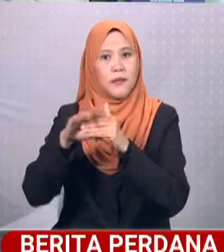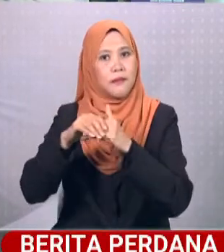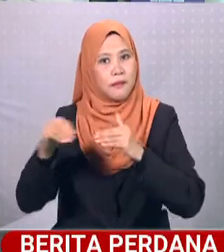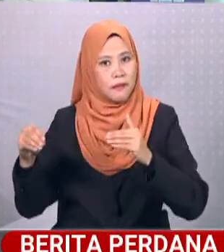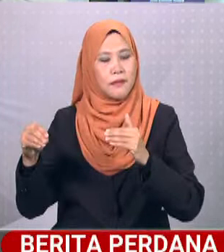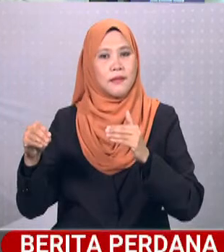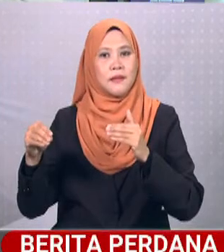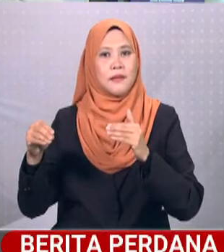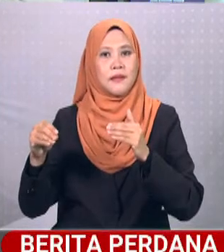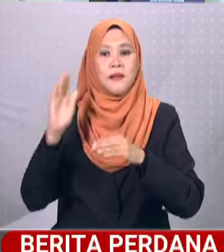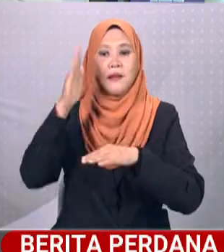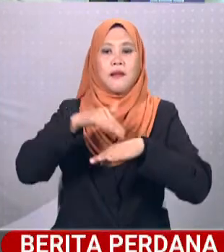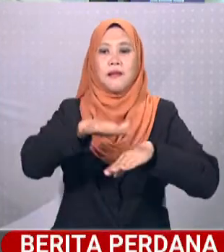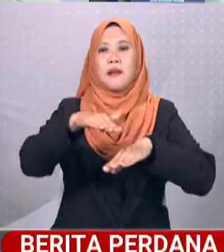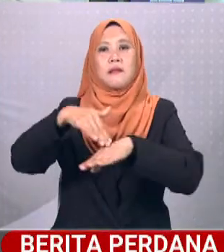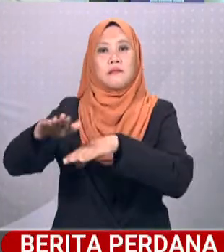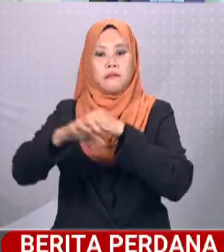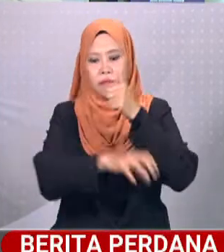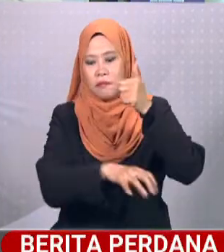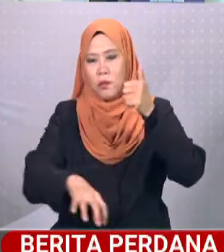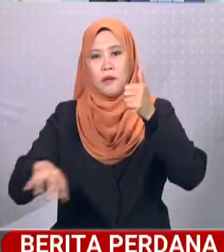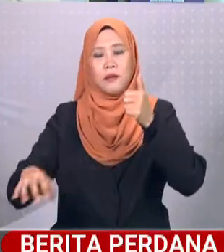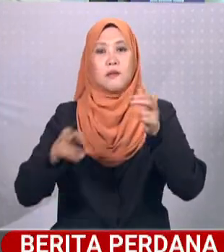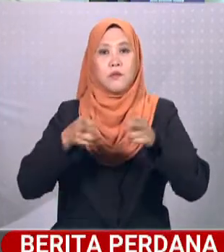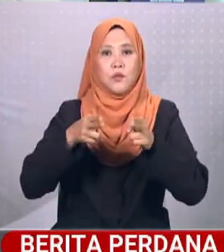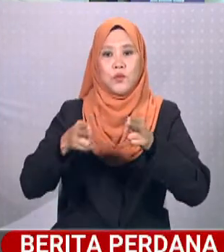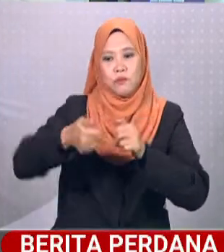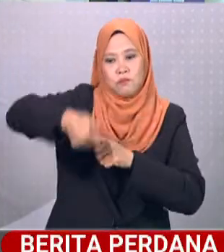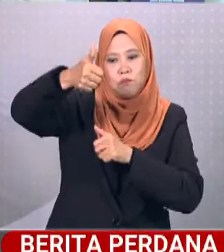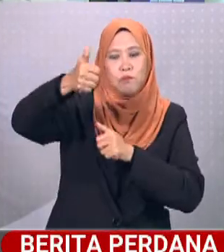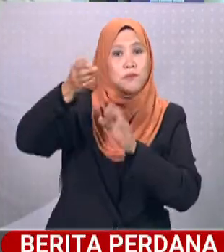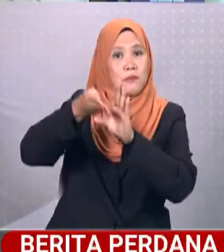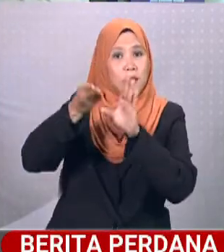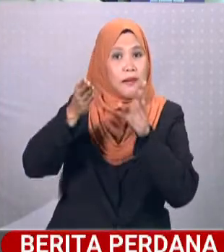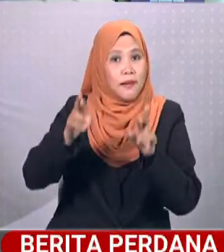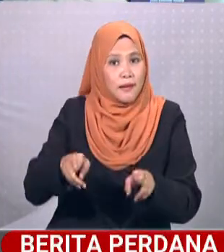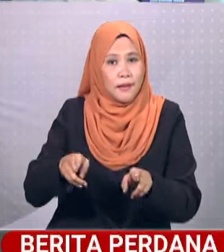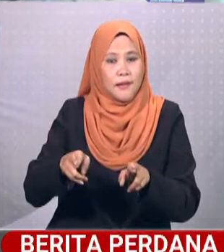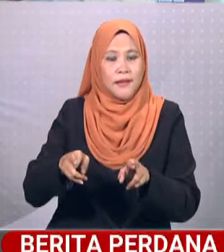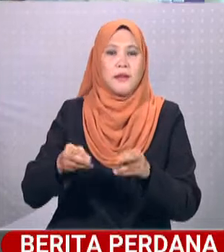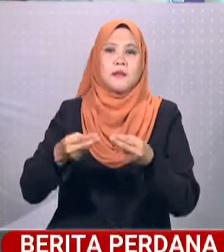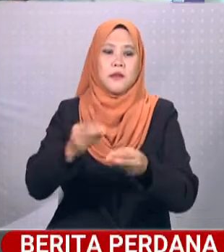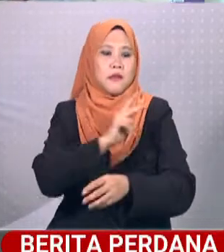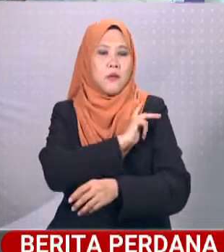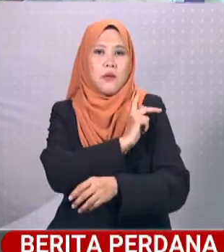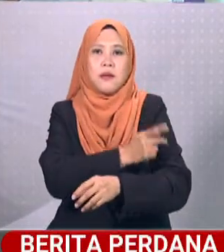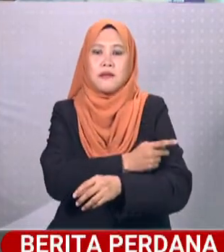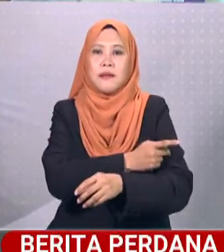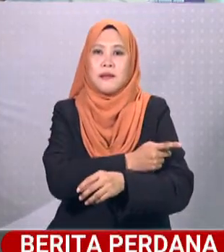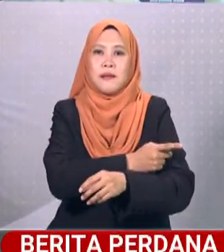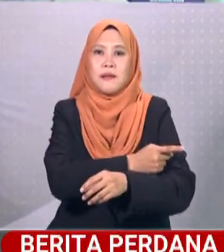2.2 million ringgit yang kami hantar ke setiap cawangan supaya pengurus cawangan Bank Rakyat diberikan kuasa,